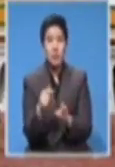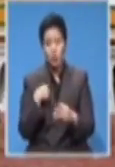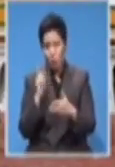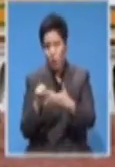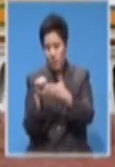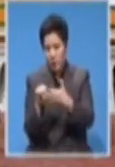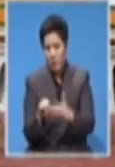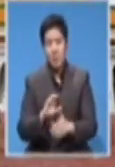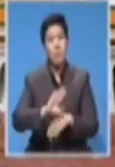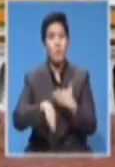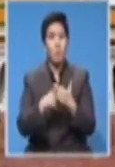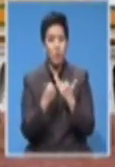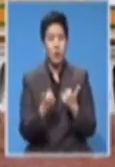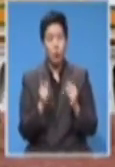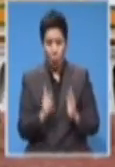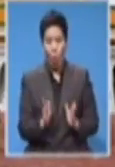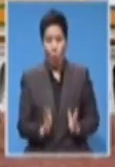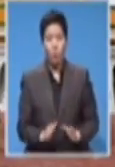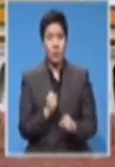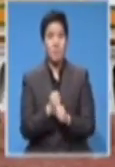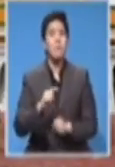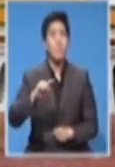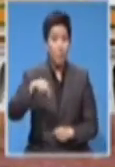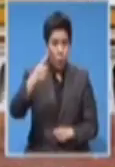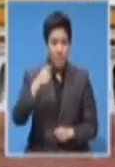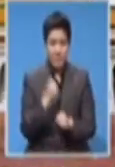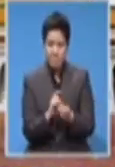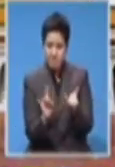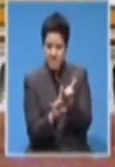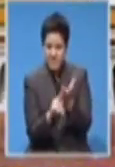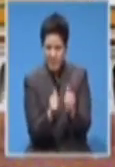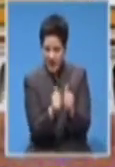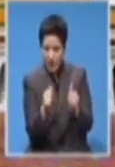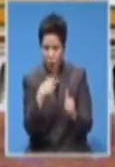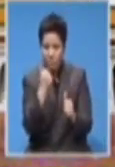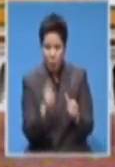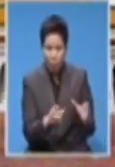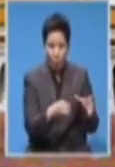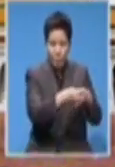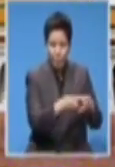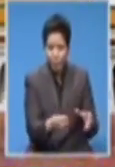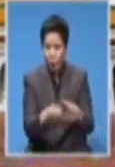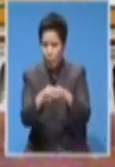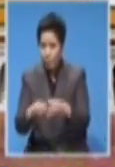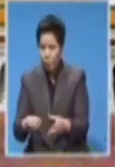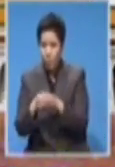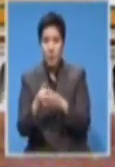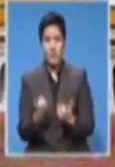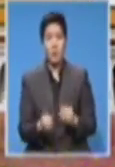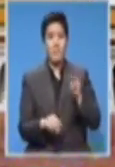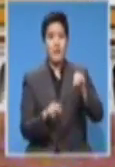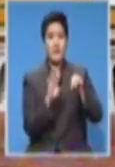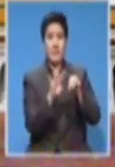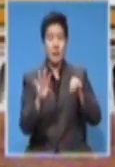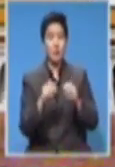หาที่ผมพูดมาทั้งหมดเมื่อกี้เนี่ยมันต้องใช้คนเหล่านี้ทำก่อนนะทำให้มีประสิทธิภาพนะครับกรุ๊ปปิ้งใช้บูรณาการใช้มาตรา44ทั้งหม